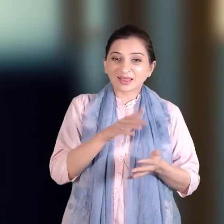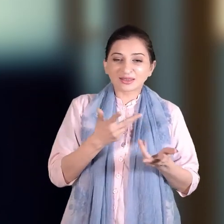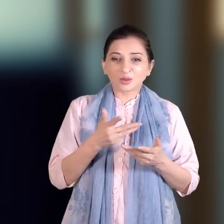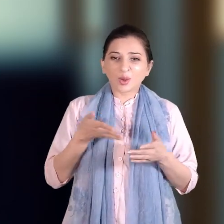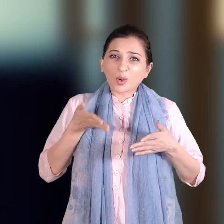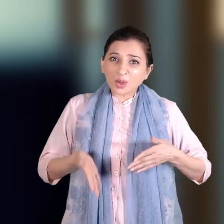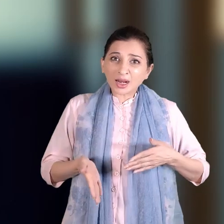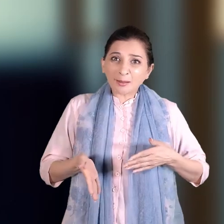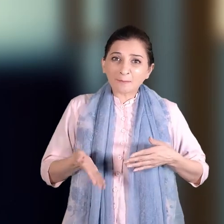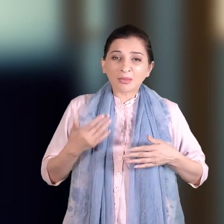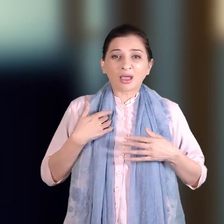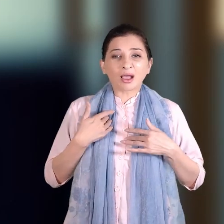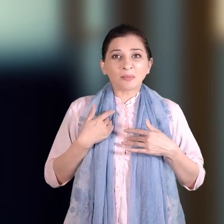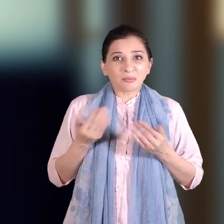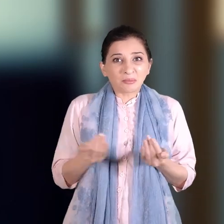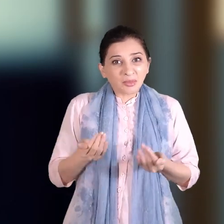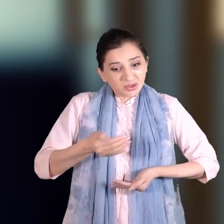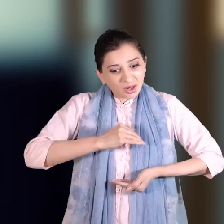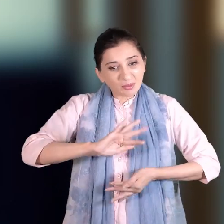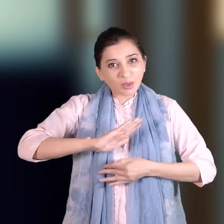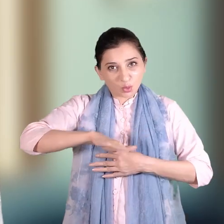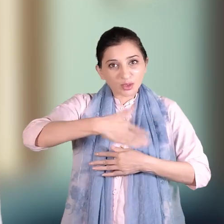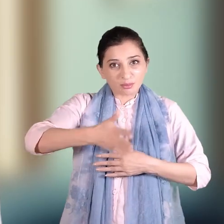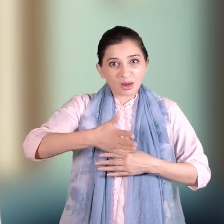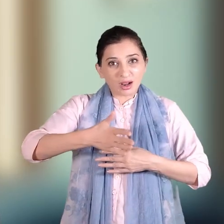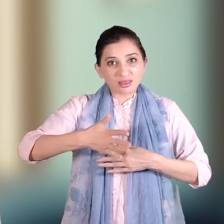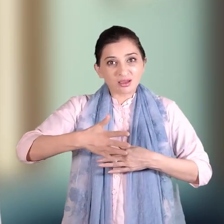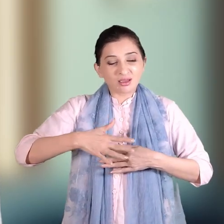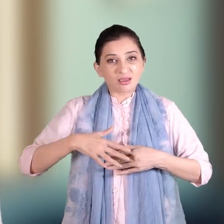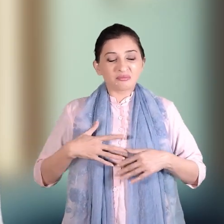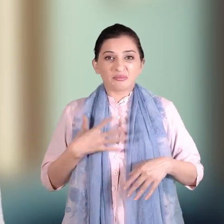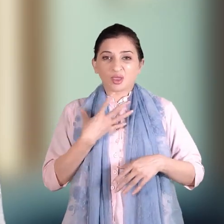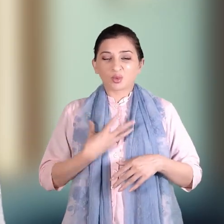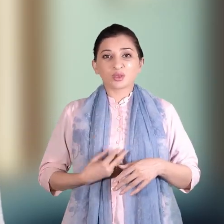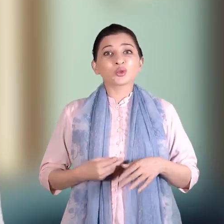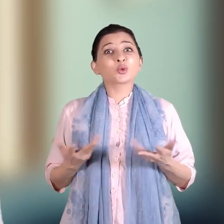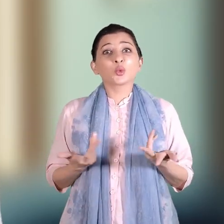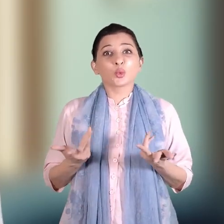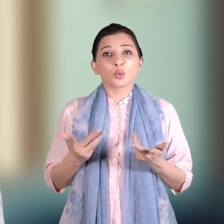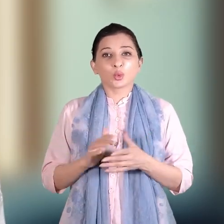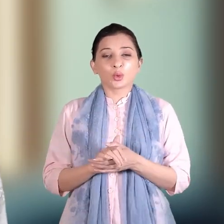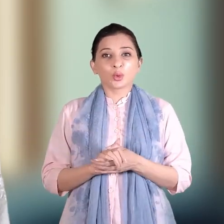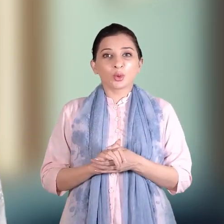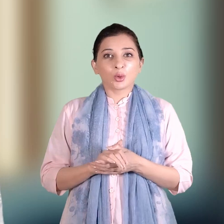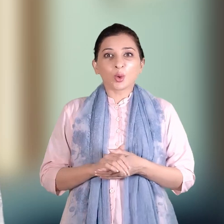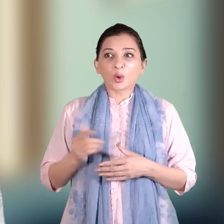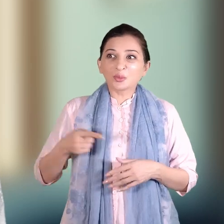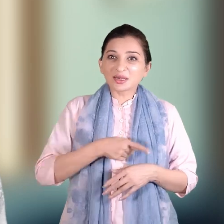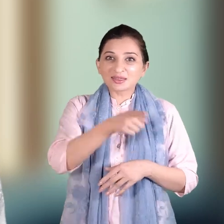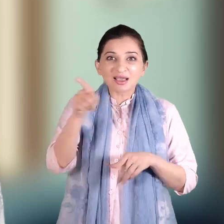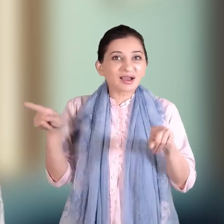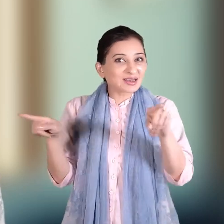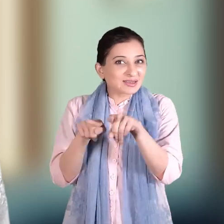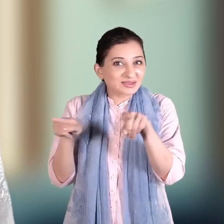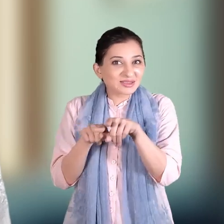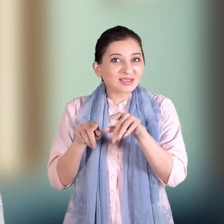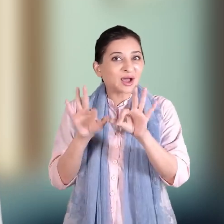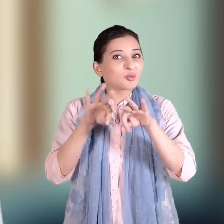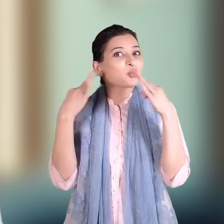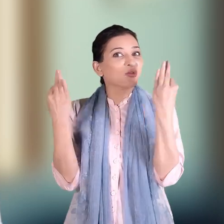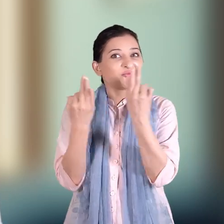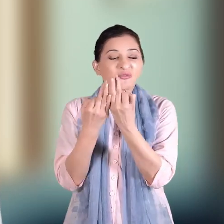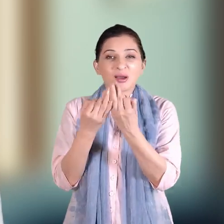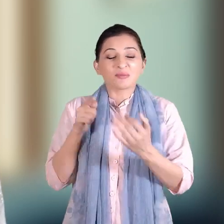feeling so low? या they would also say things like, मेरे आसपास लोग सारे इतने खुश